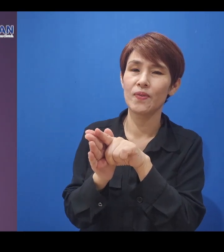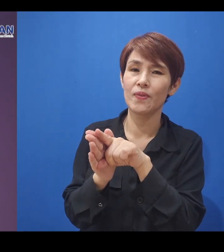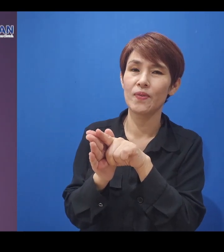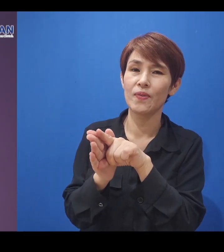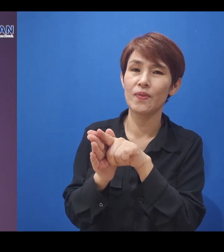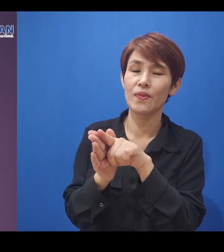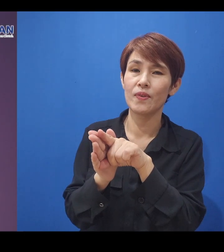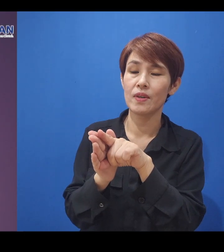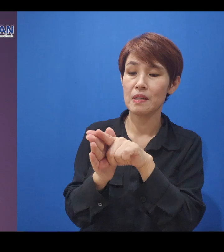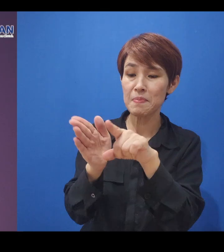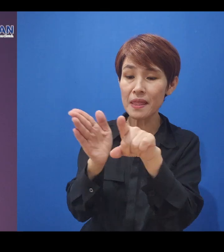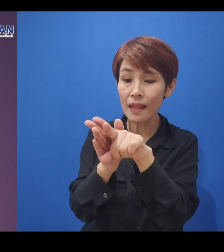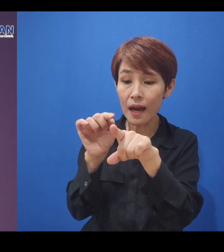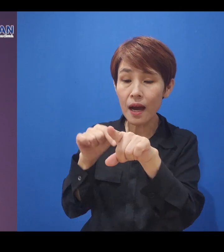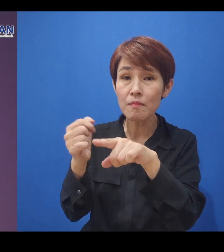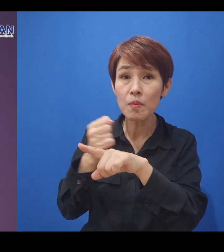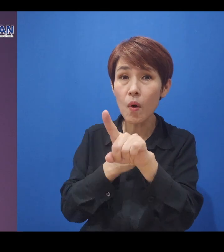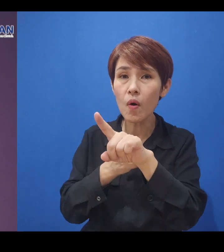다 포기한다는 소리입니다.